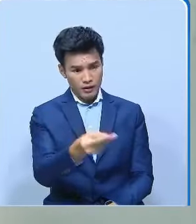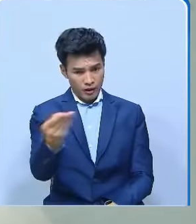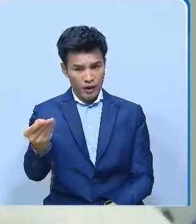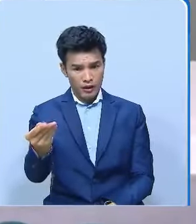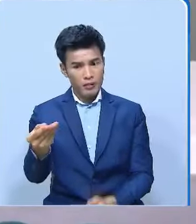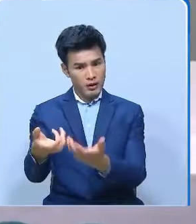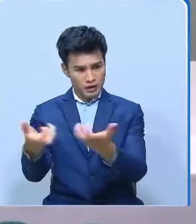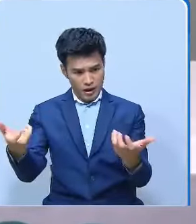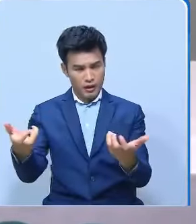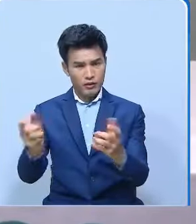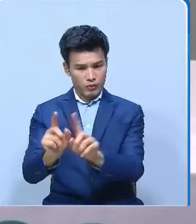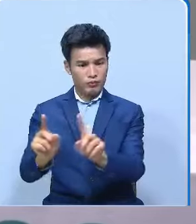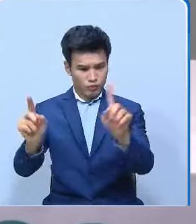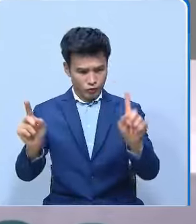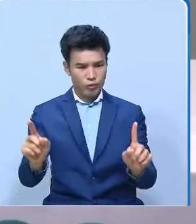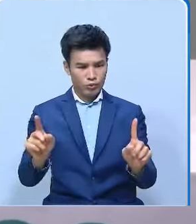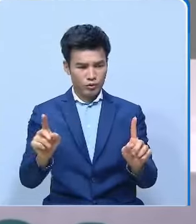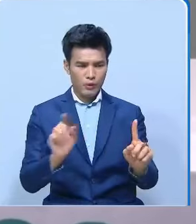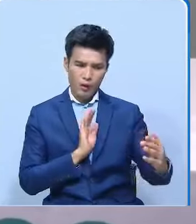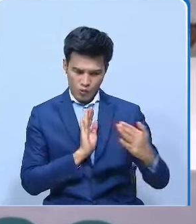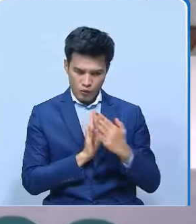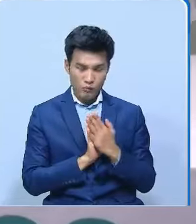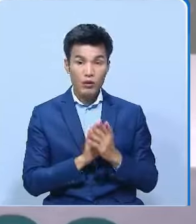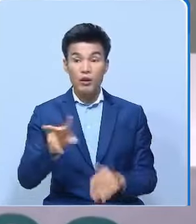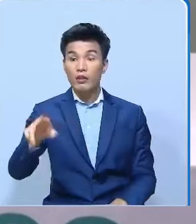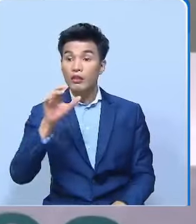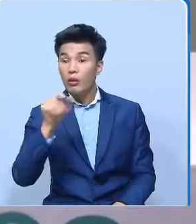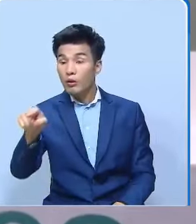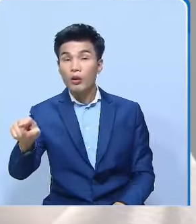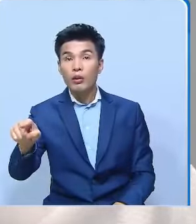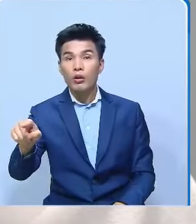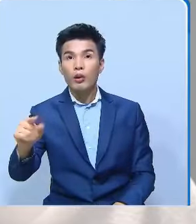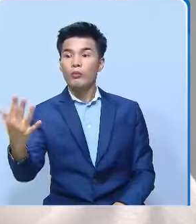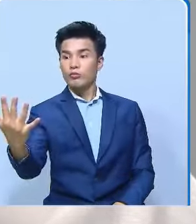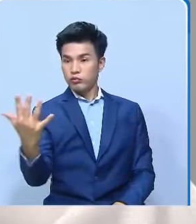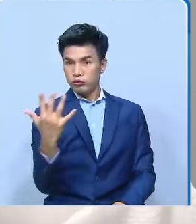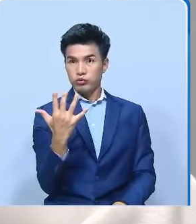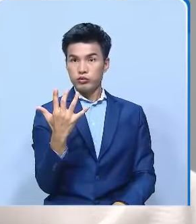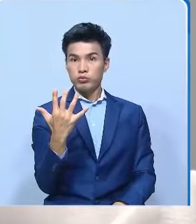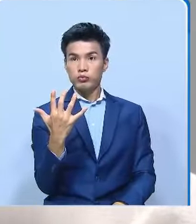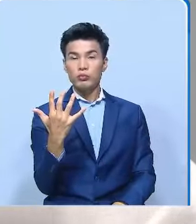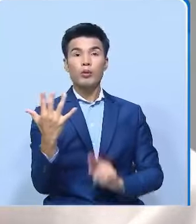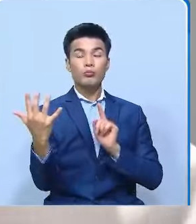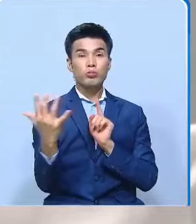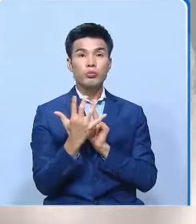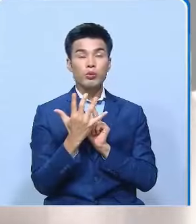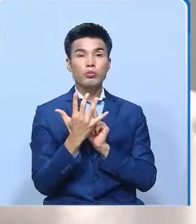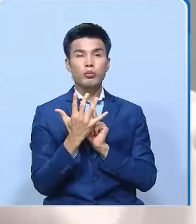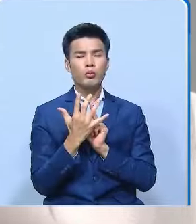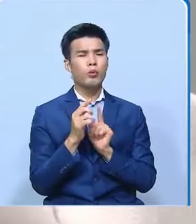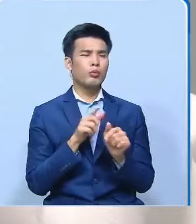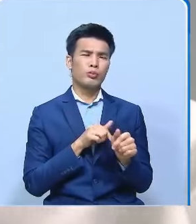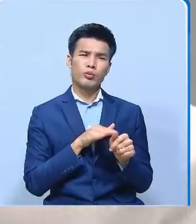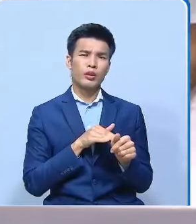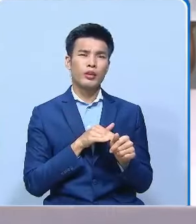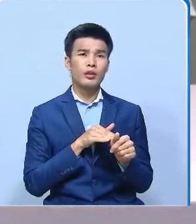แฟนเก่าจะได้เลิกยุ่งซะทีสุดท้ายแฟนเก่าของหญิงสาวรายนี้ก็ยกพวกมารุมทำร้ายชายค่ะโอ้น่าสงสารมากโดยท